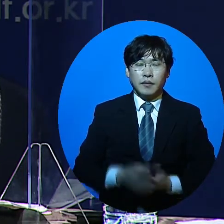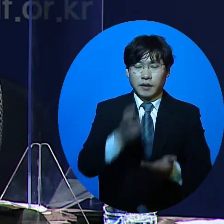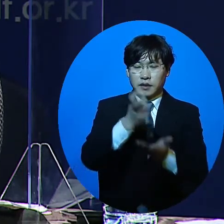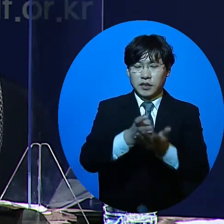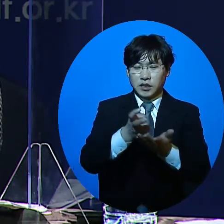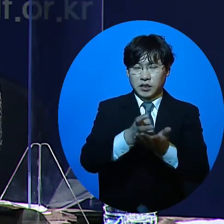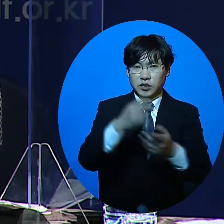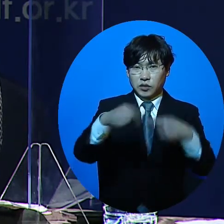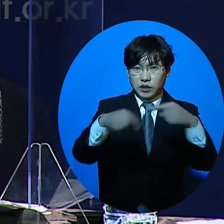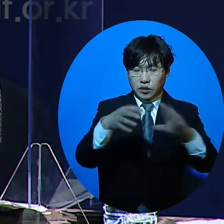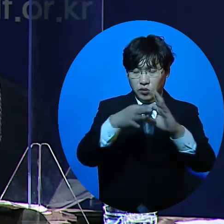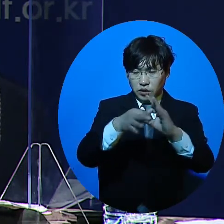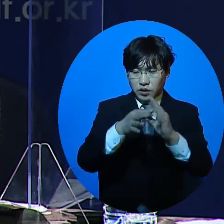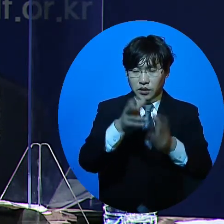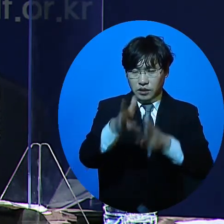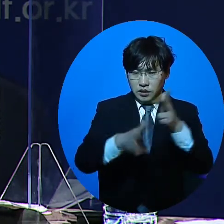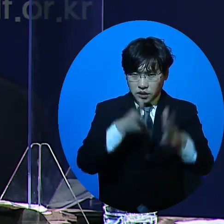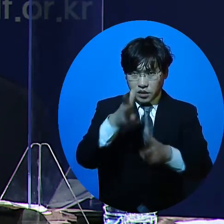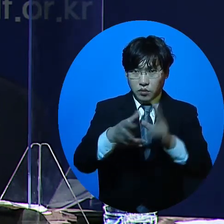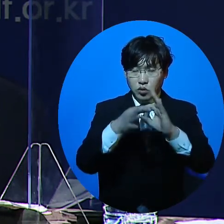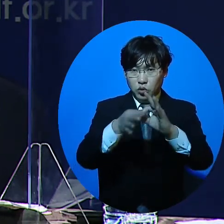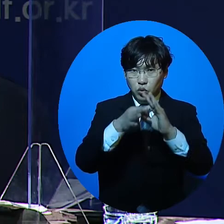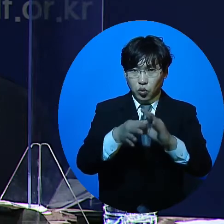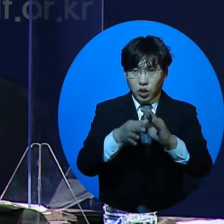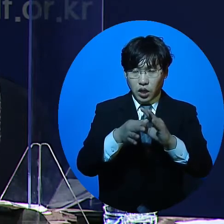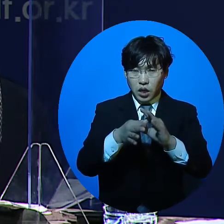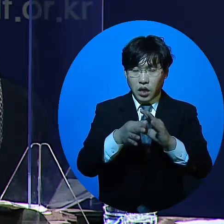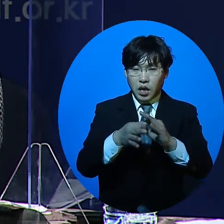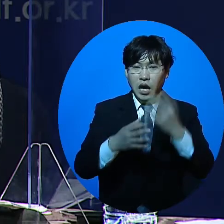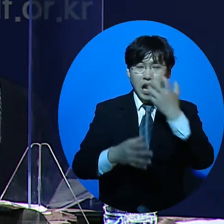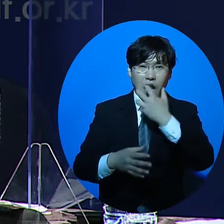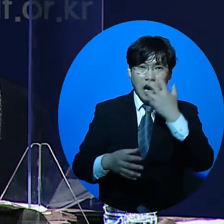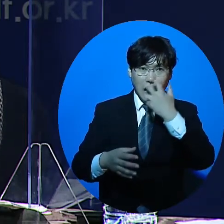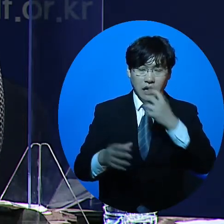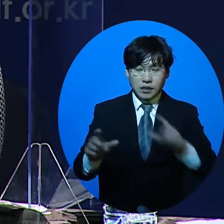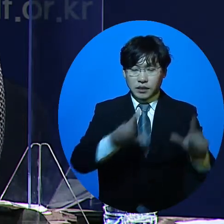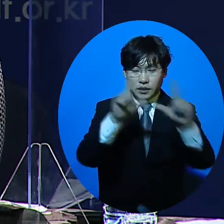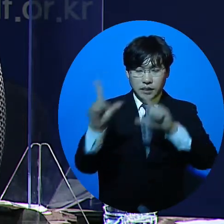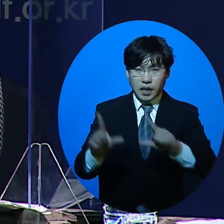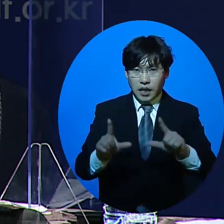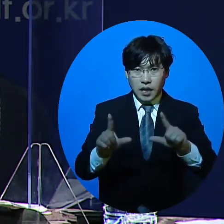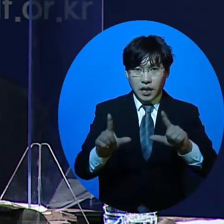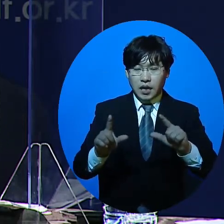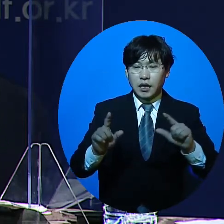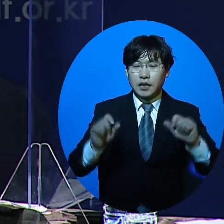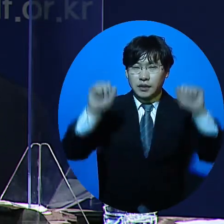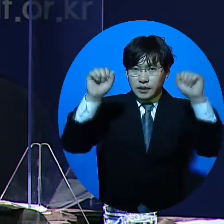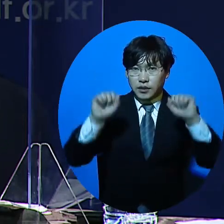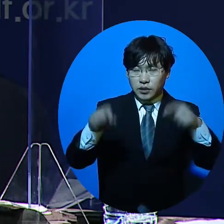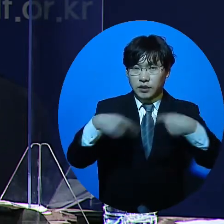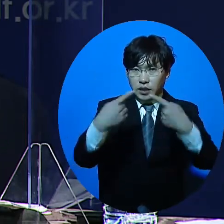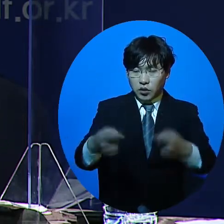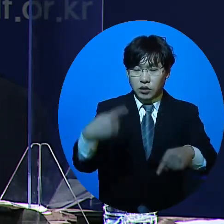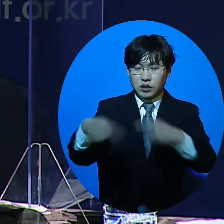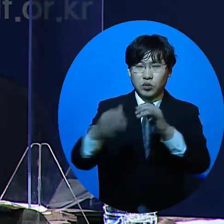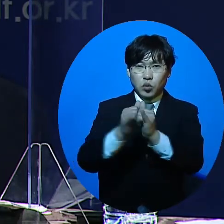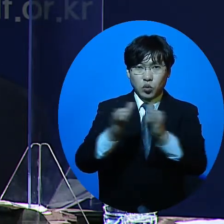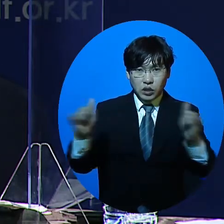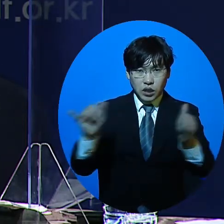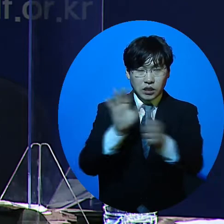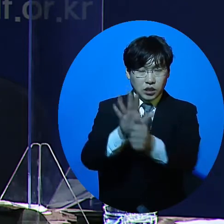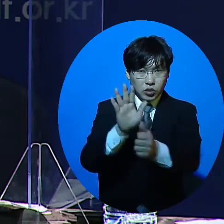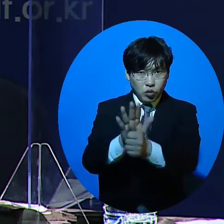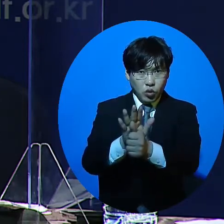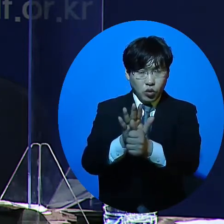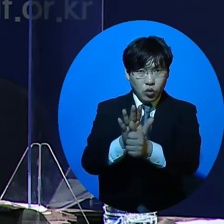정책 사업의 일환으로 비장애인들이 생활체육에 참여할 수 있는 지도자 지원이